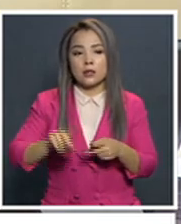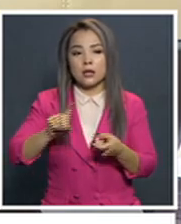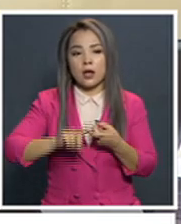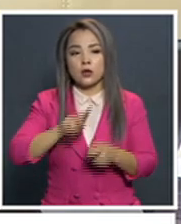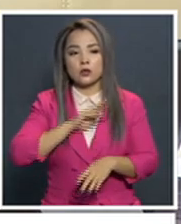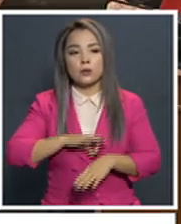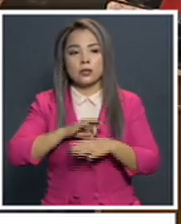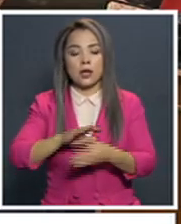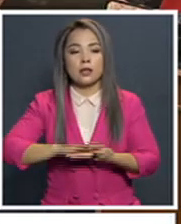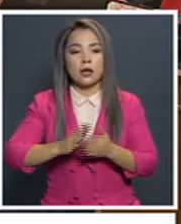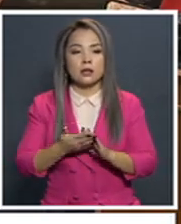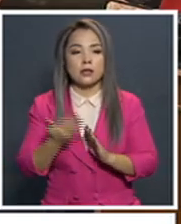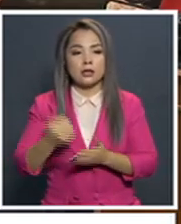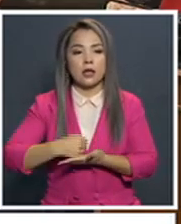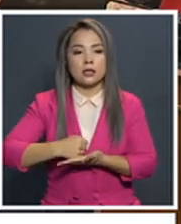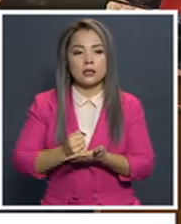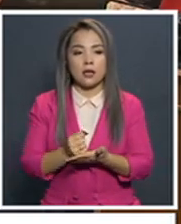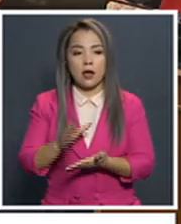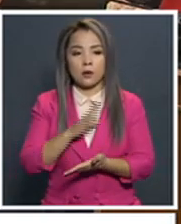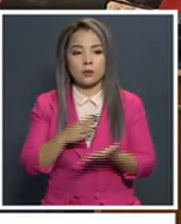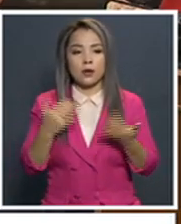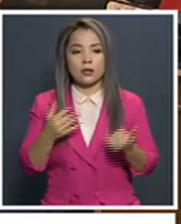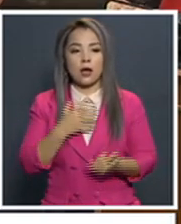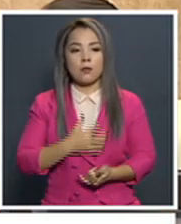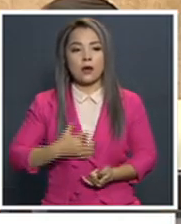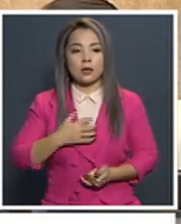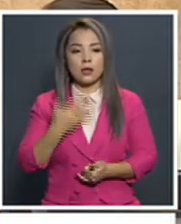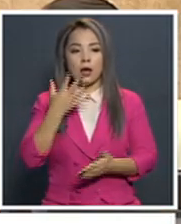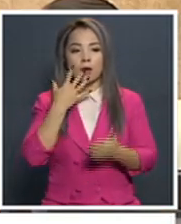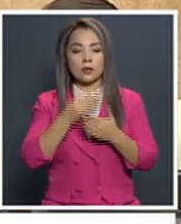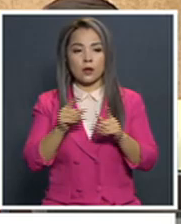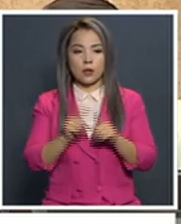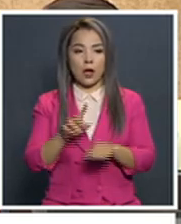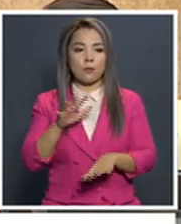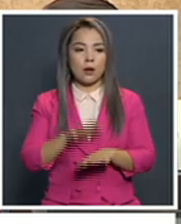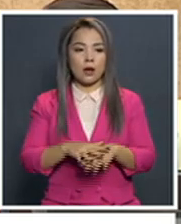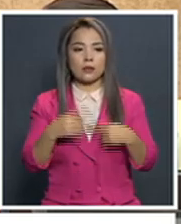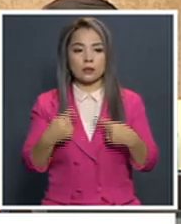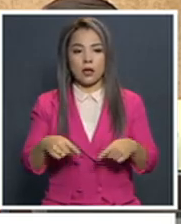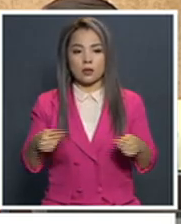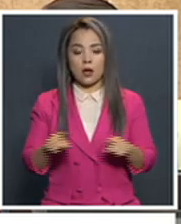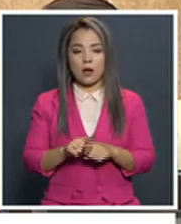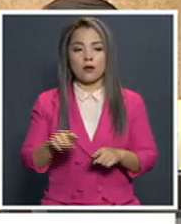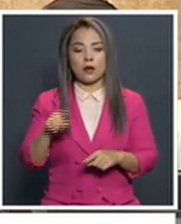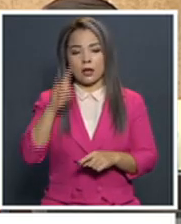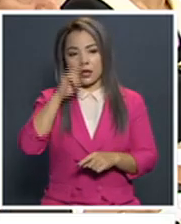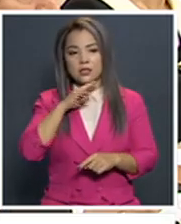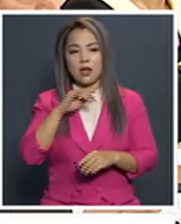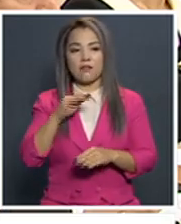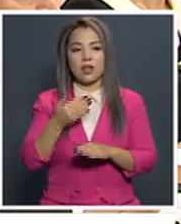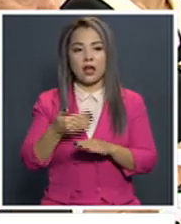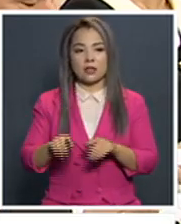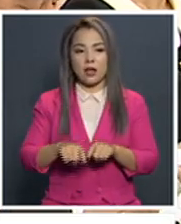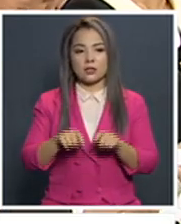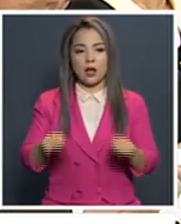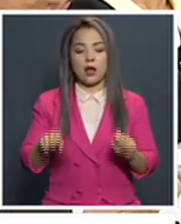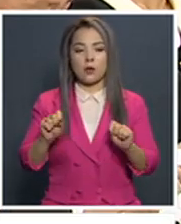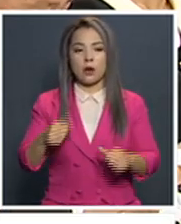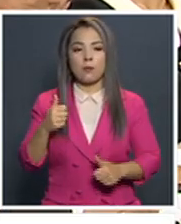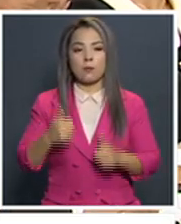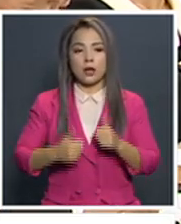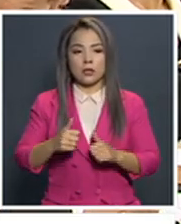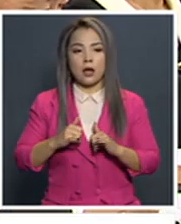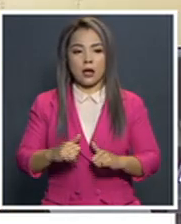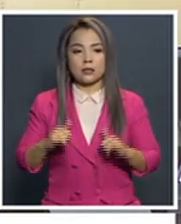келісім ратификацияланды. Енді оның негізінде өзгелдердің банктері Қазақстанда филиалдарын ашалады. Яғни бәсекелестік